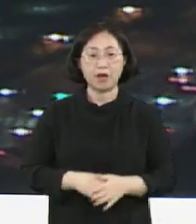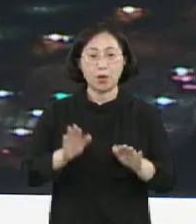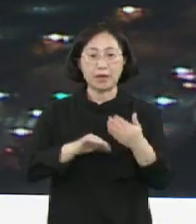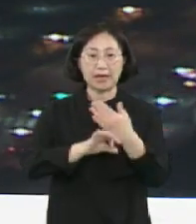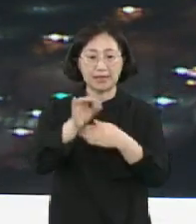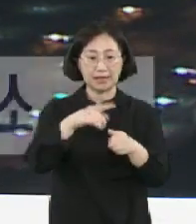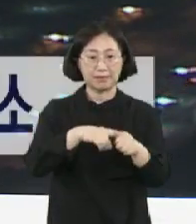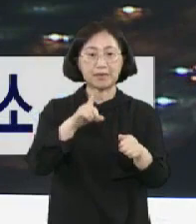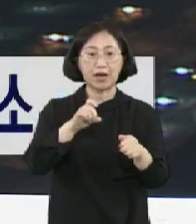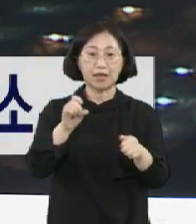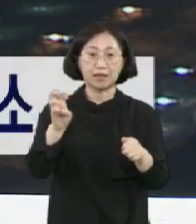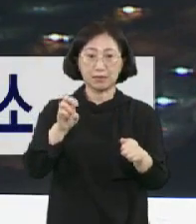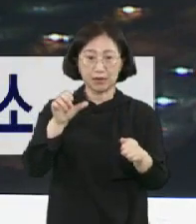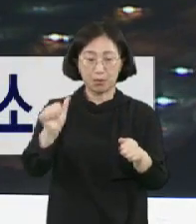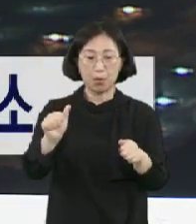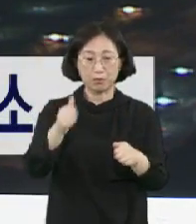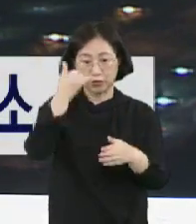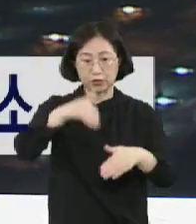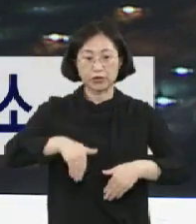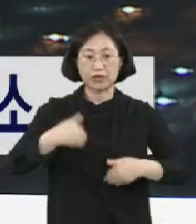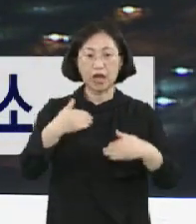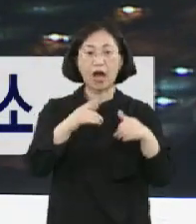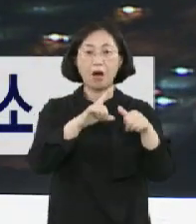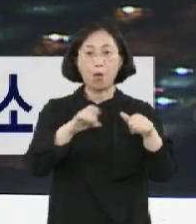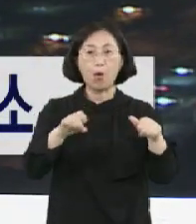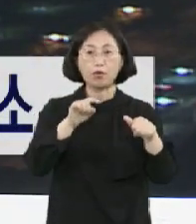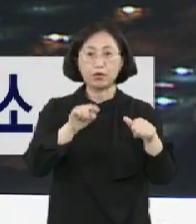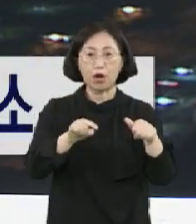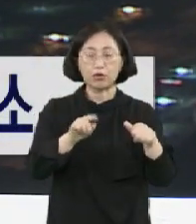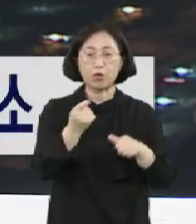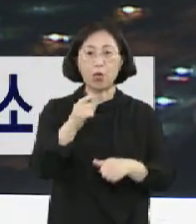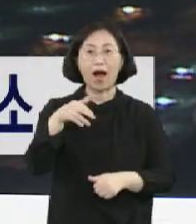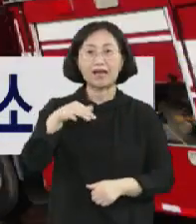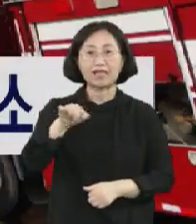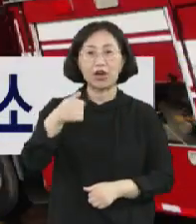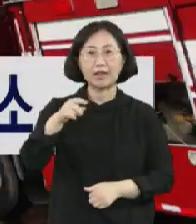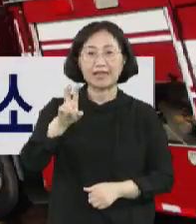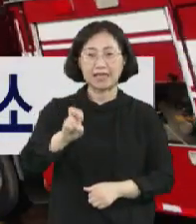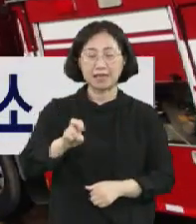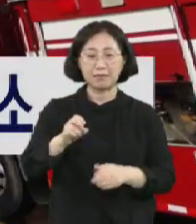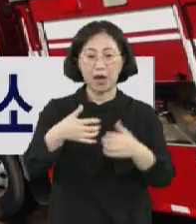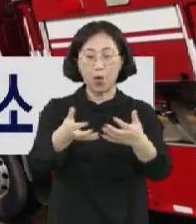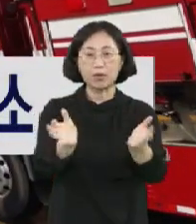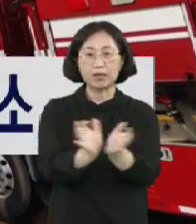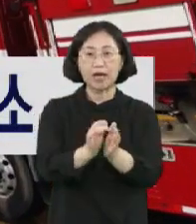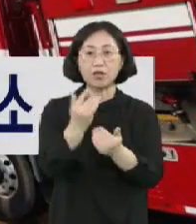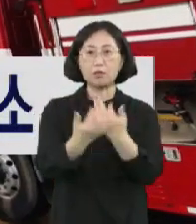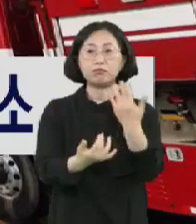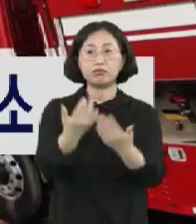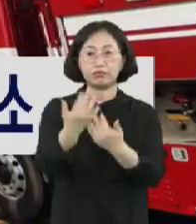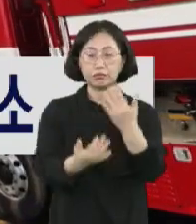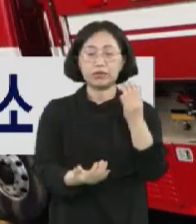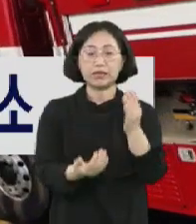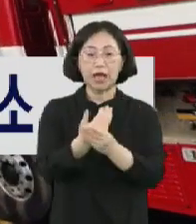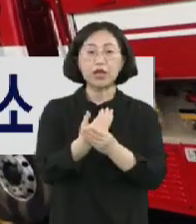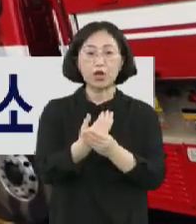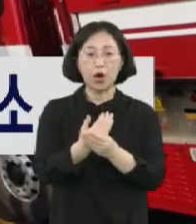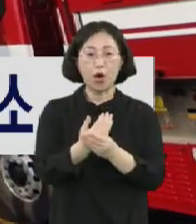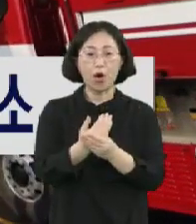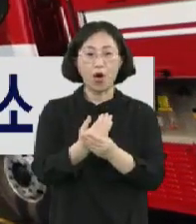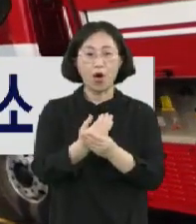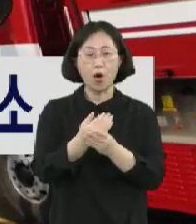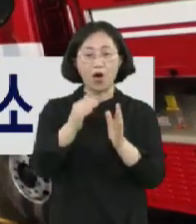오늘 오전 11시 35분쯤 충남 홍성군 광천김 특화 농공단지 내 한 공장에서 불이 나 소방당국이